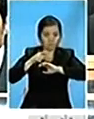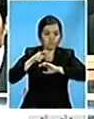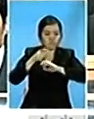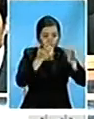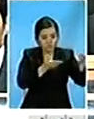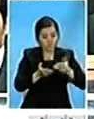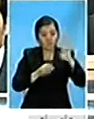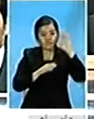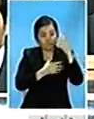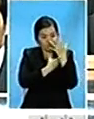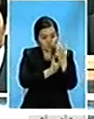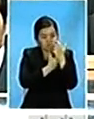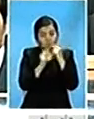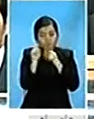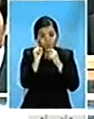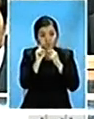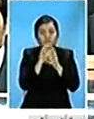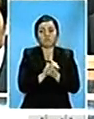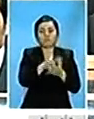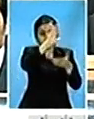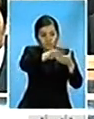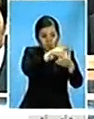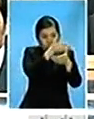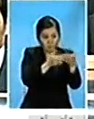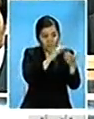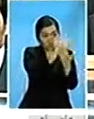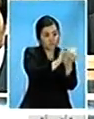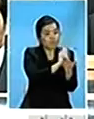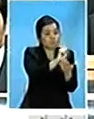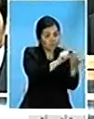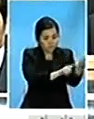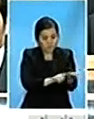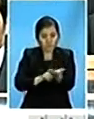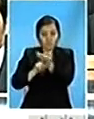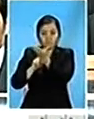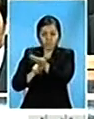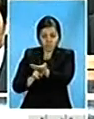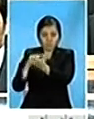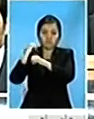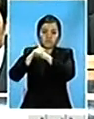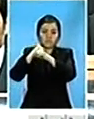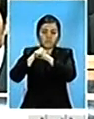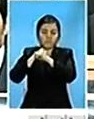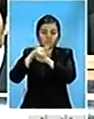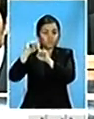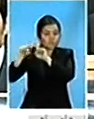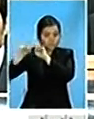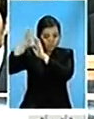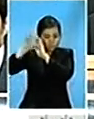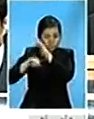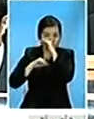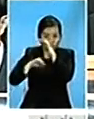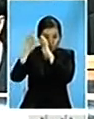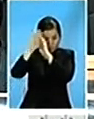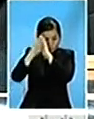นใจให้นำแผนแม่บทนี้ไปสู่การปฏิบัติโดยการออกแบบรายละเอียดและก่อสร้